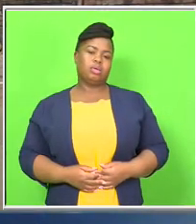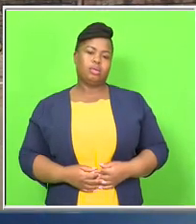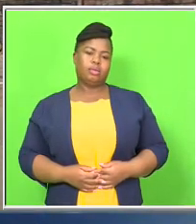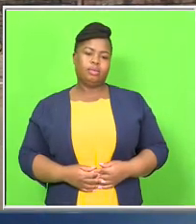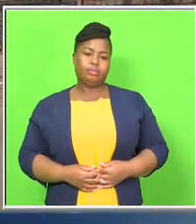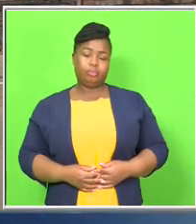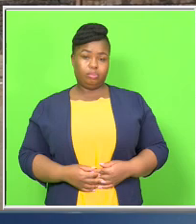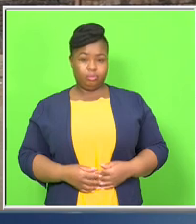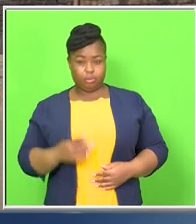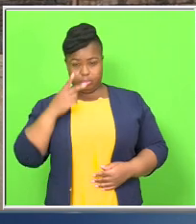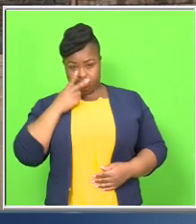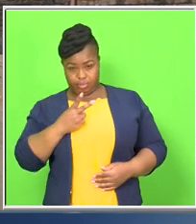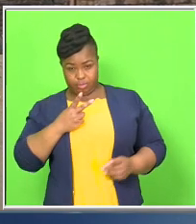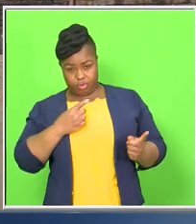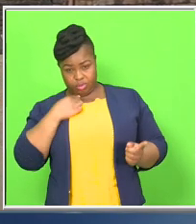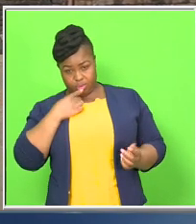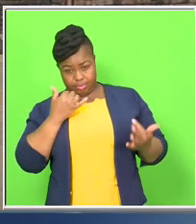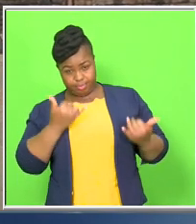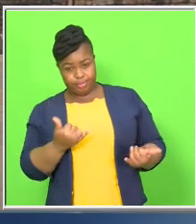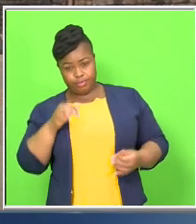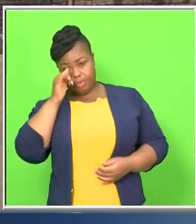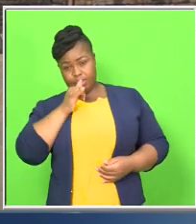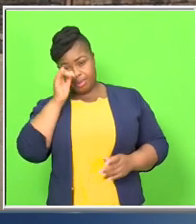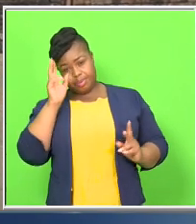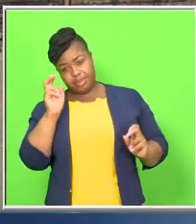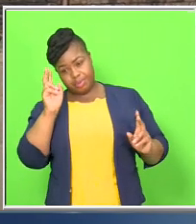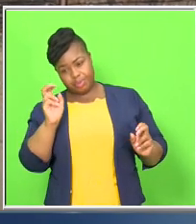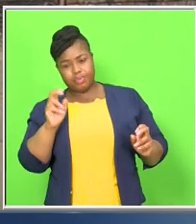Kwa wabona loko kukulma yogo kubikebingu?